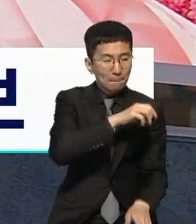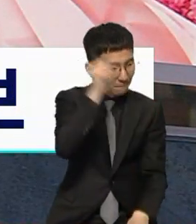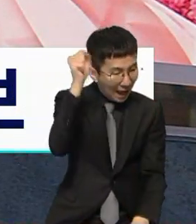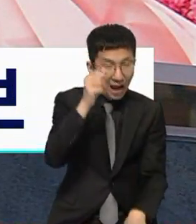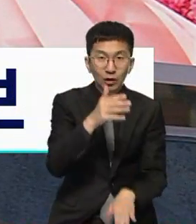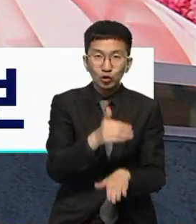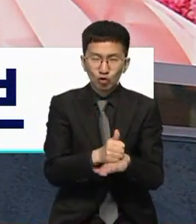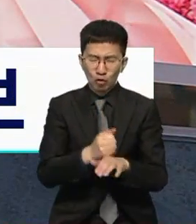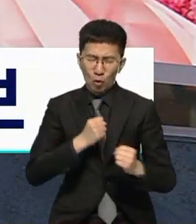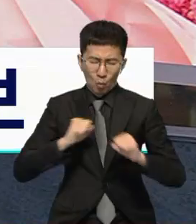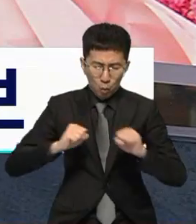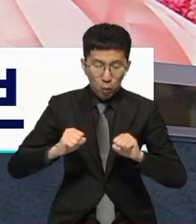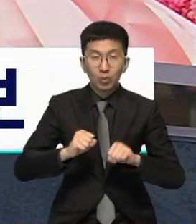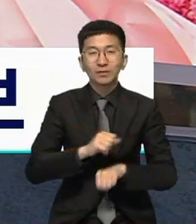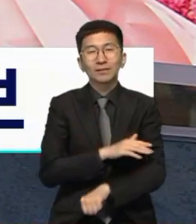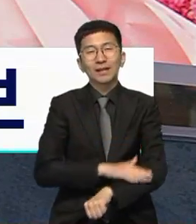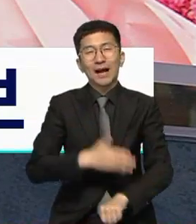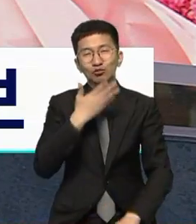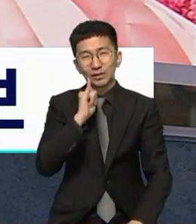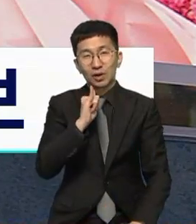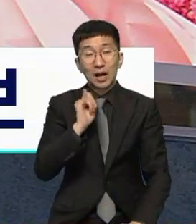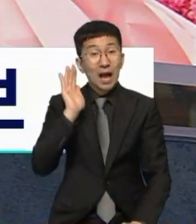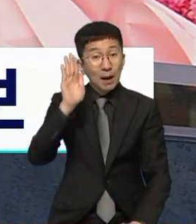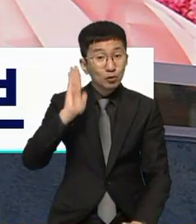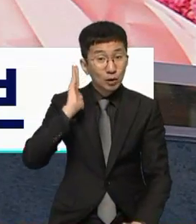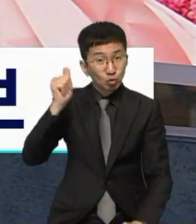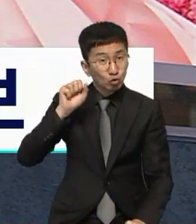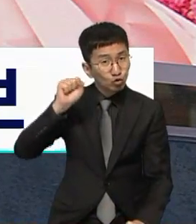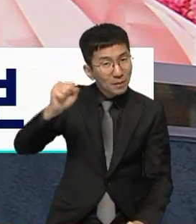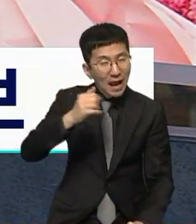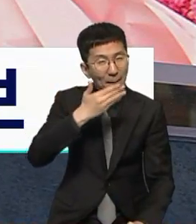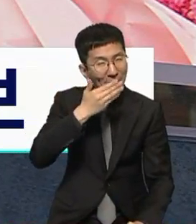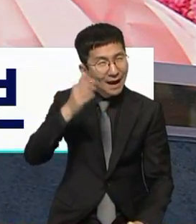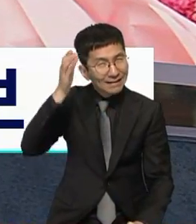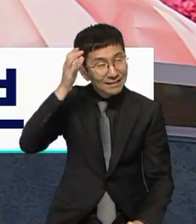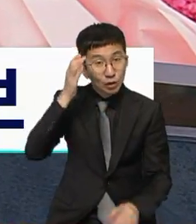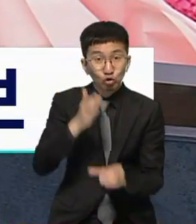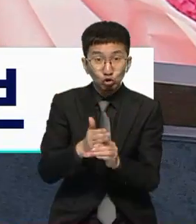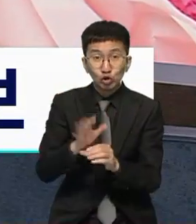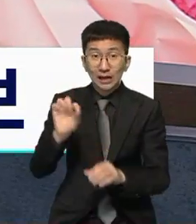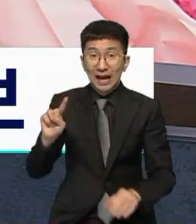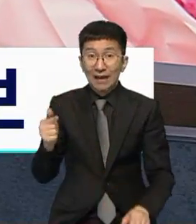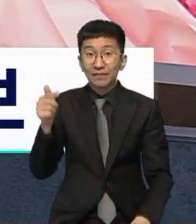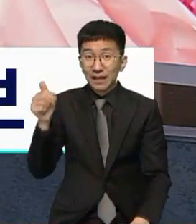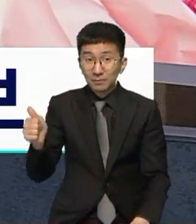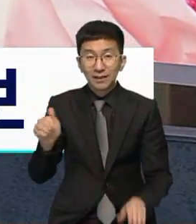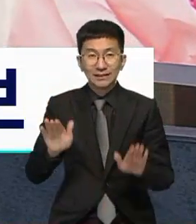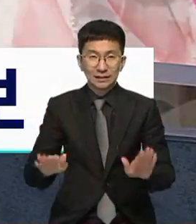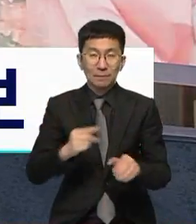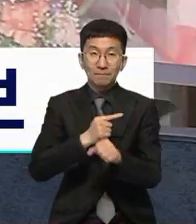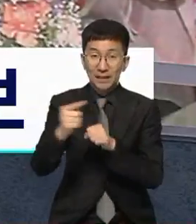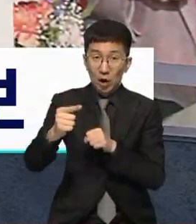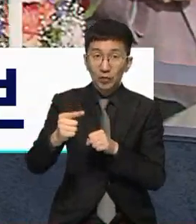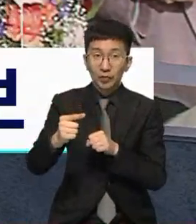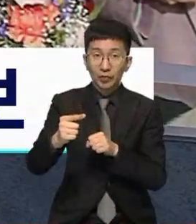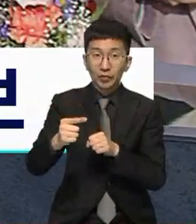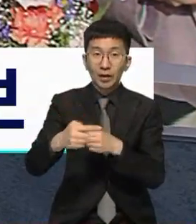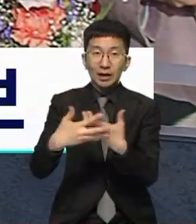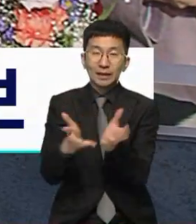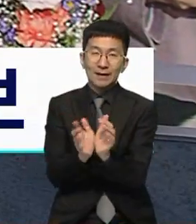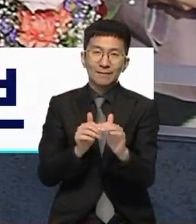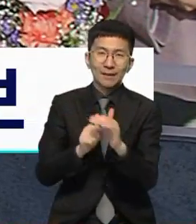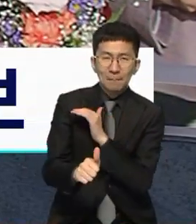행보에 탄력을 받게 됐습니다. 벌써부터 차기 대권 주자로도 거론되고 있는데 안철수 의원은 우선 내년 당권